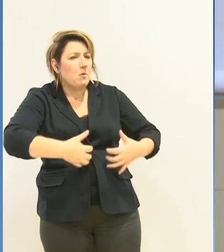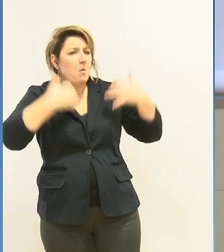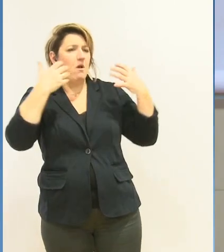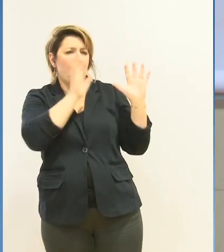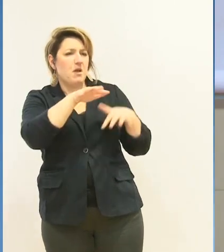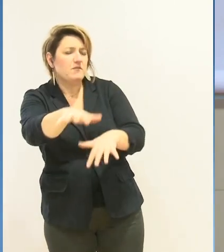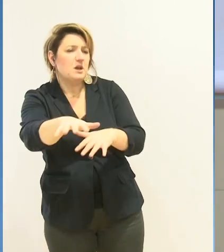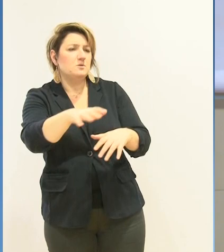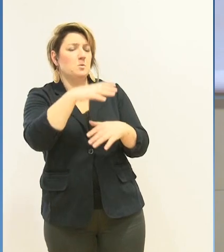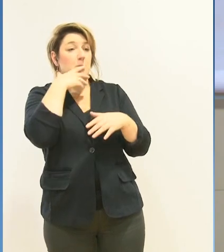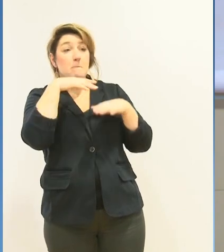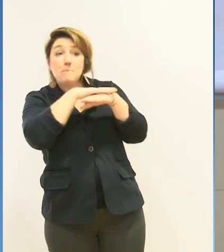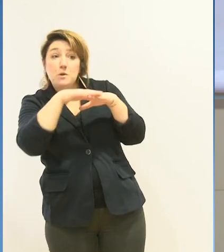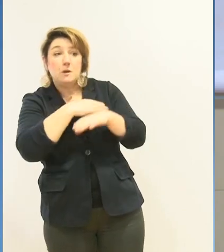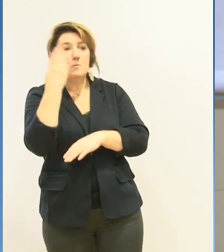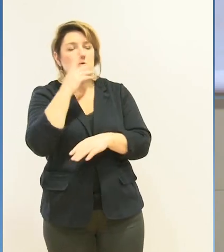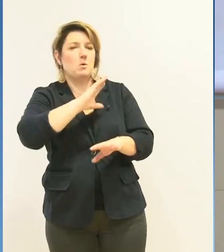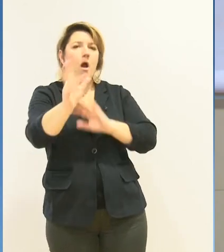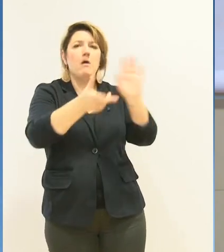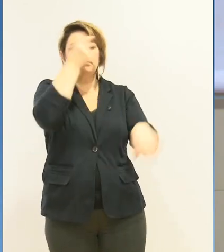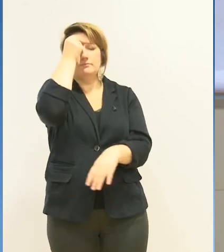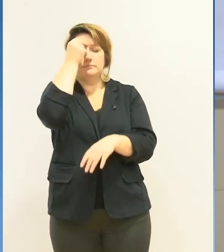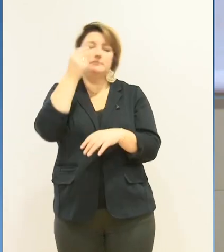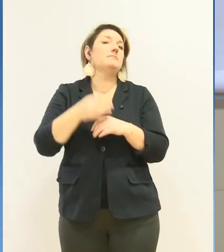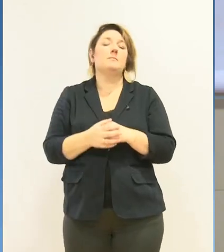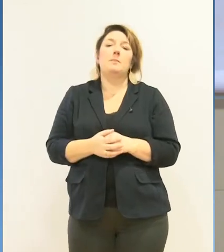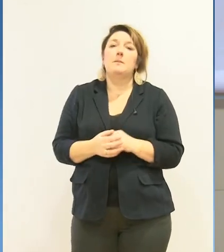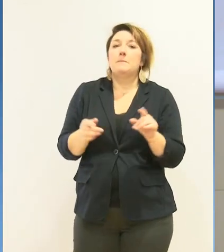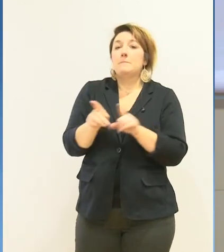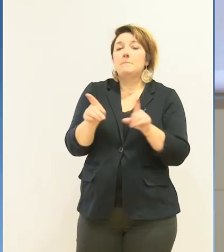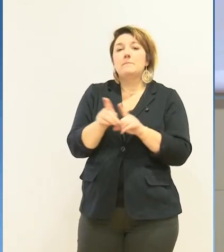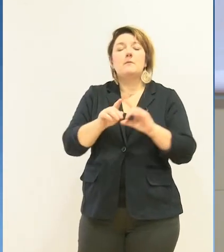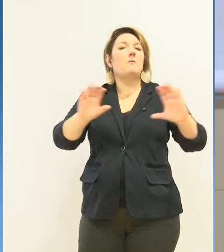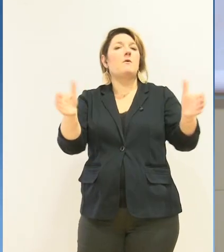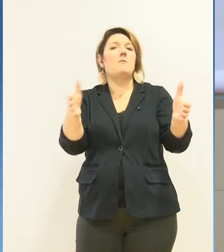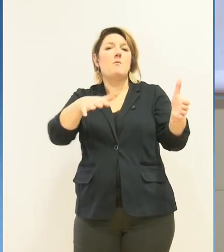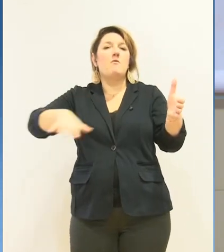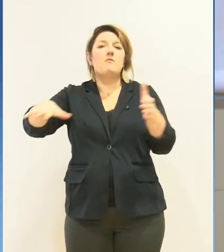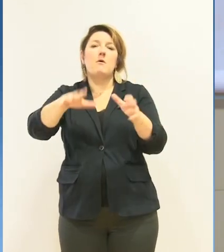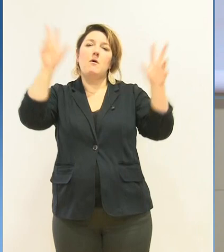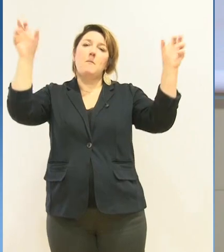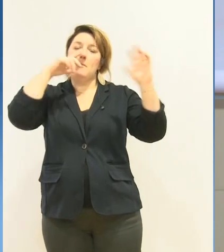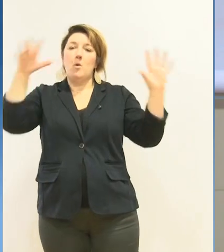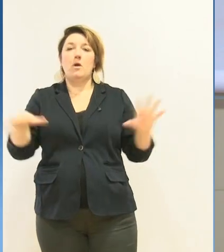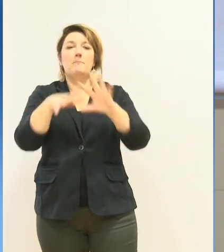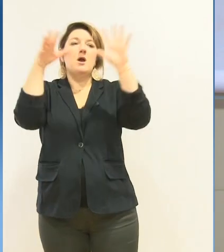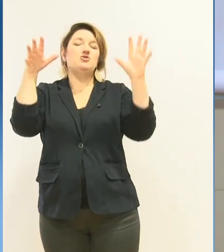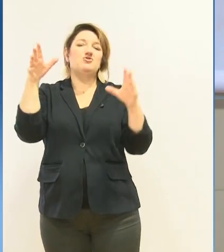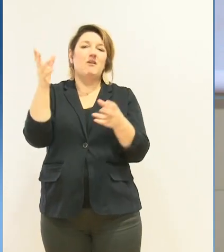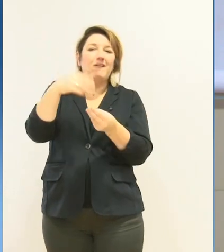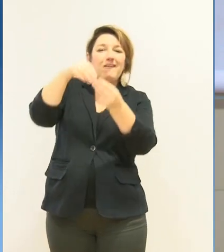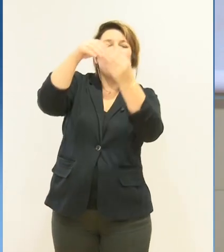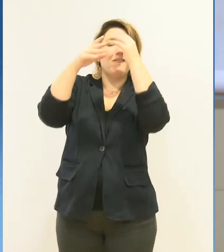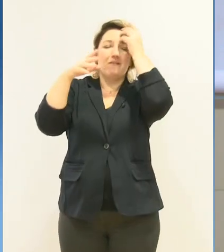est aussi derrière ce qu'on a dû voulu faire porter à ce mouvement en termes de caricatures nous avons